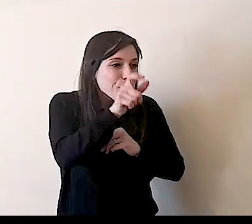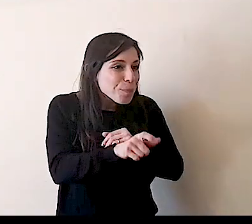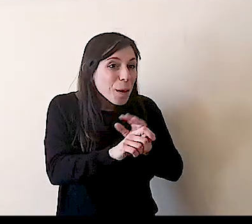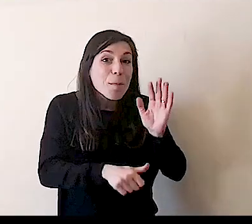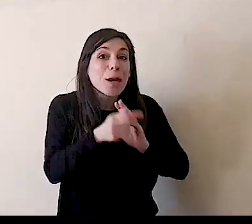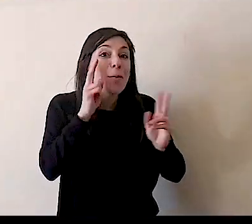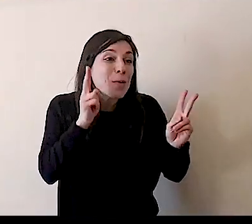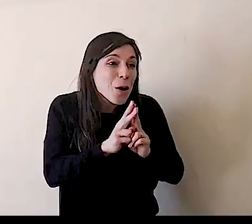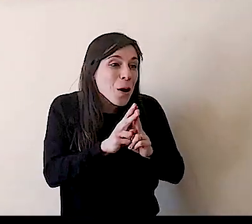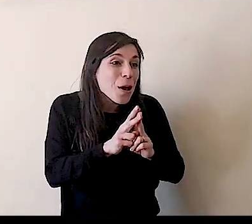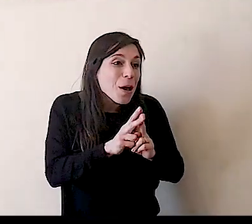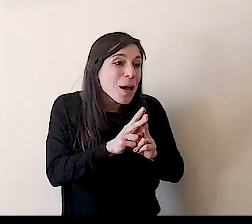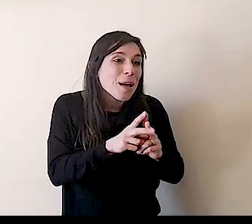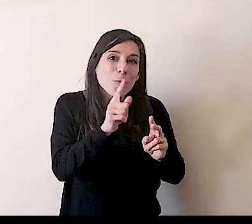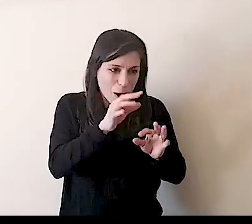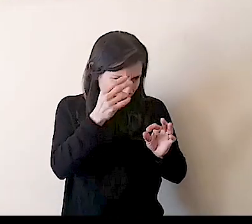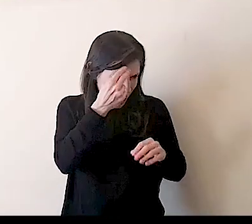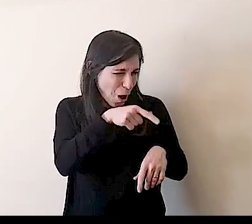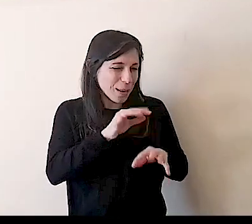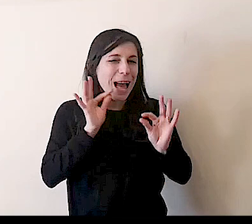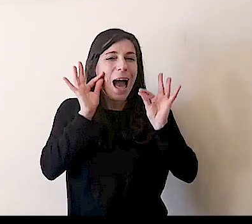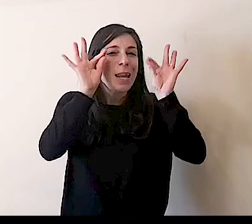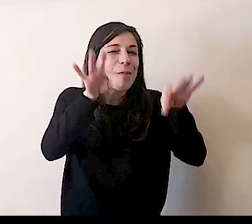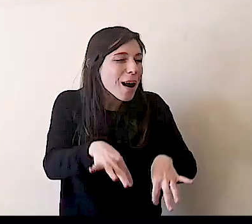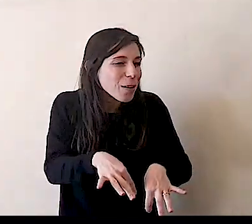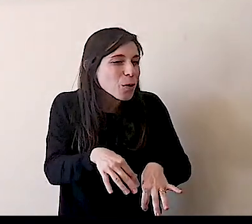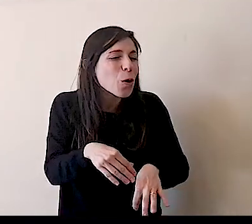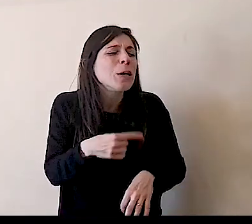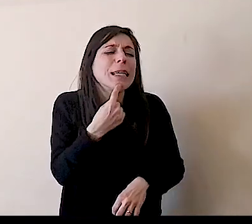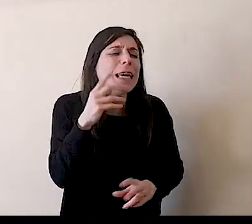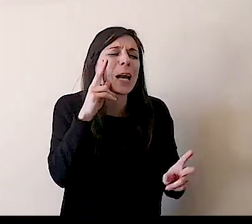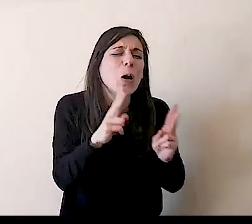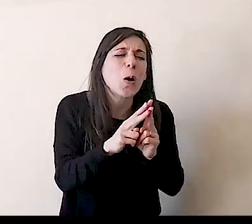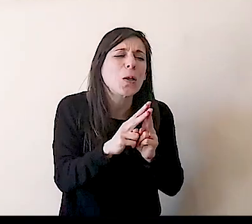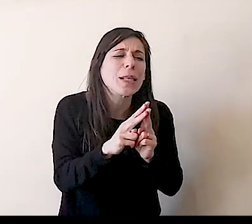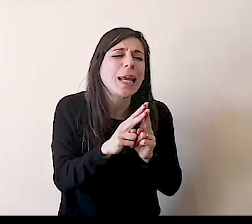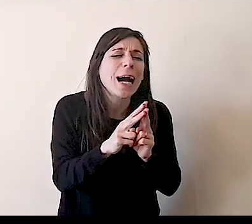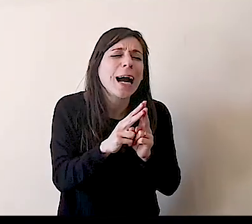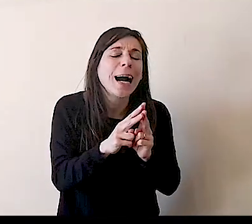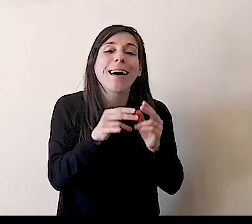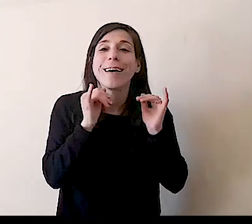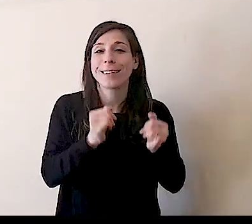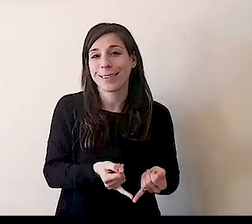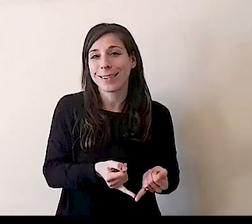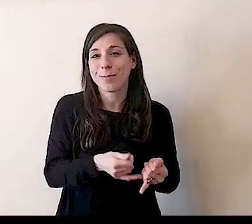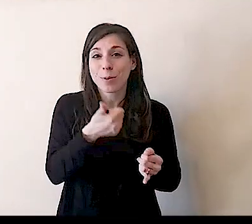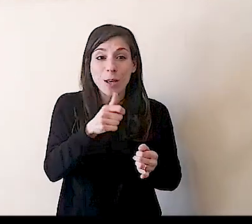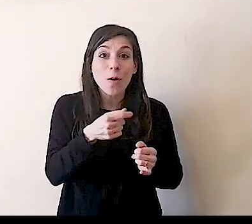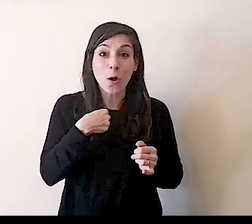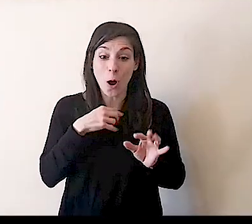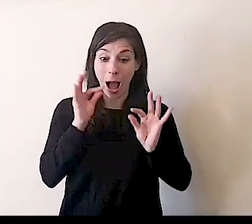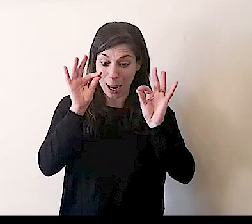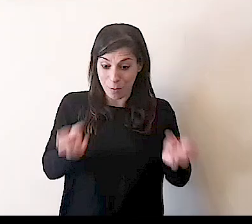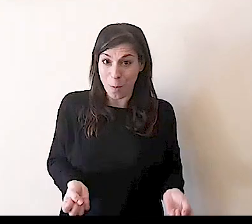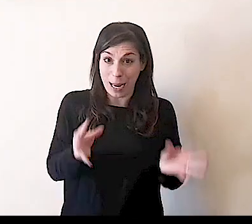visto quando sei arrivato sicari bambini perché il primo che si incontra in paradiso è